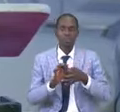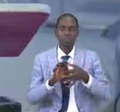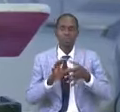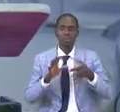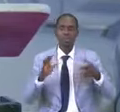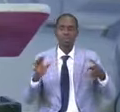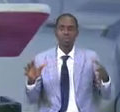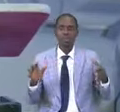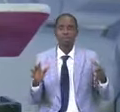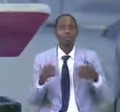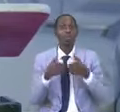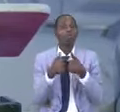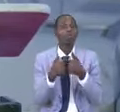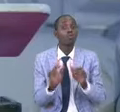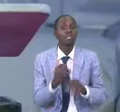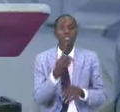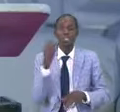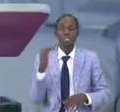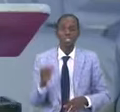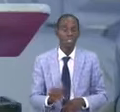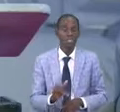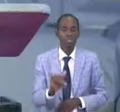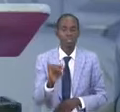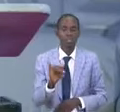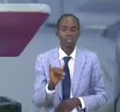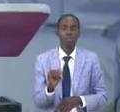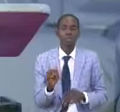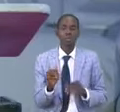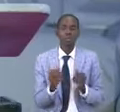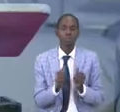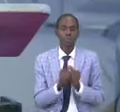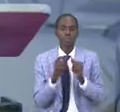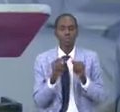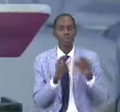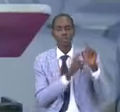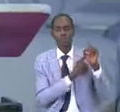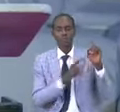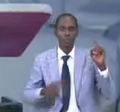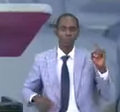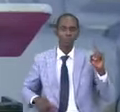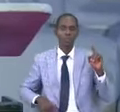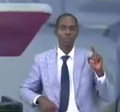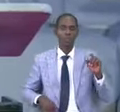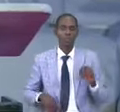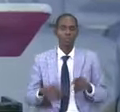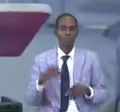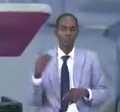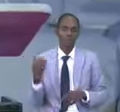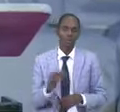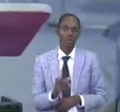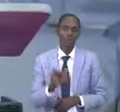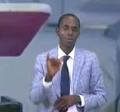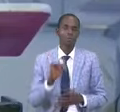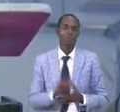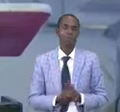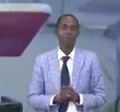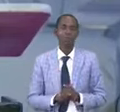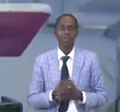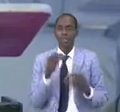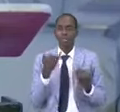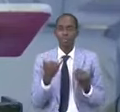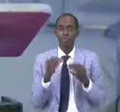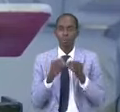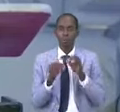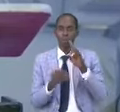à perdre l'éternité du Seigneur pour toujours premier élément la